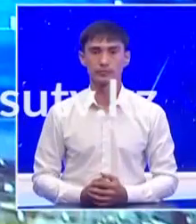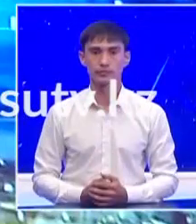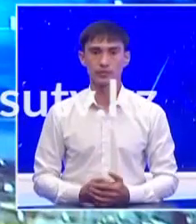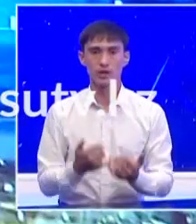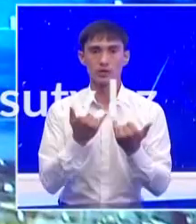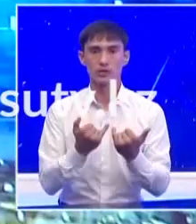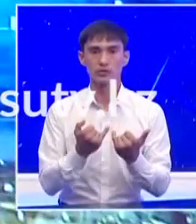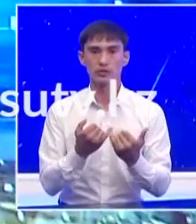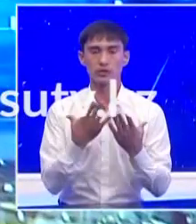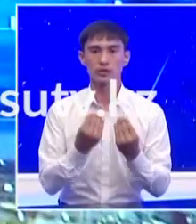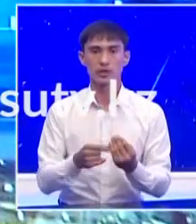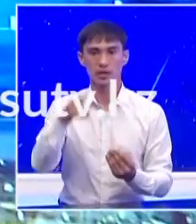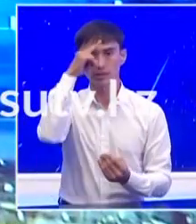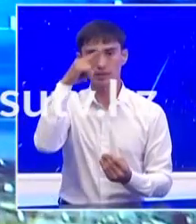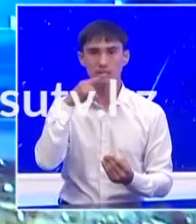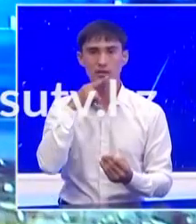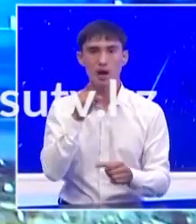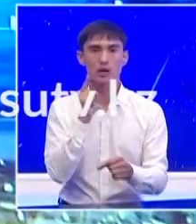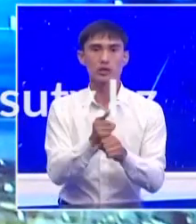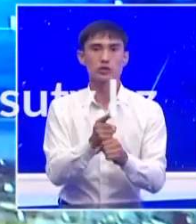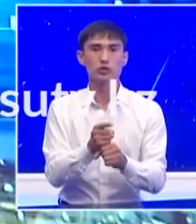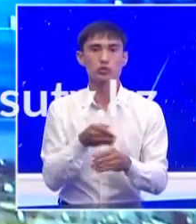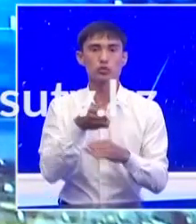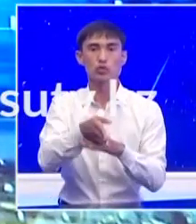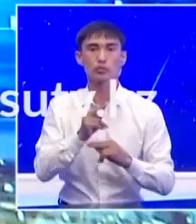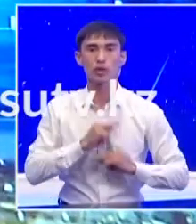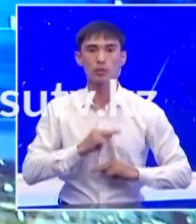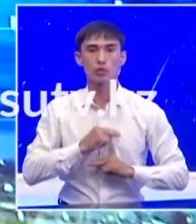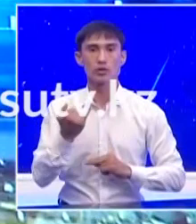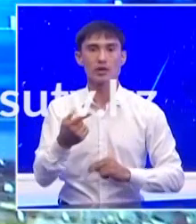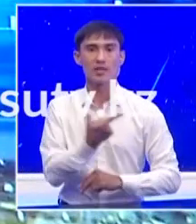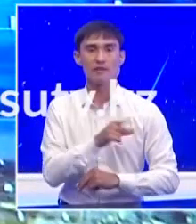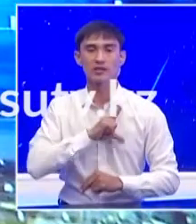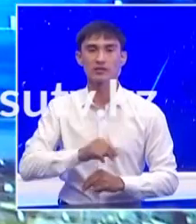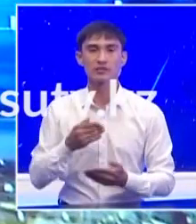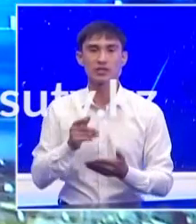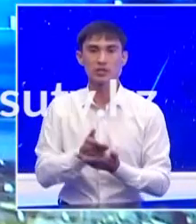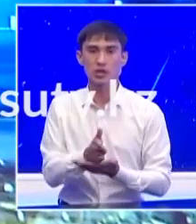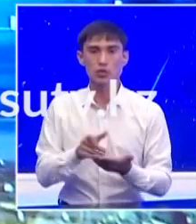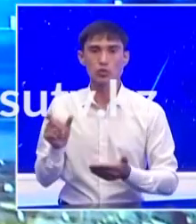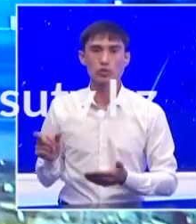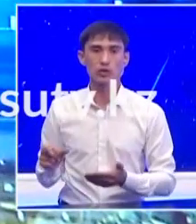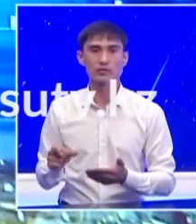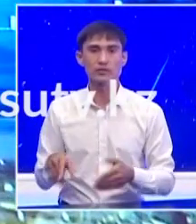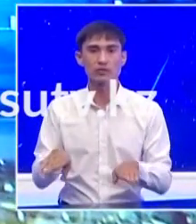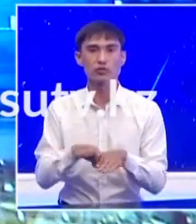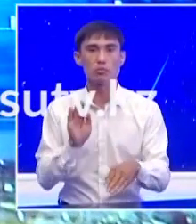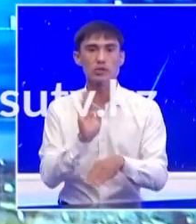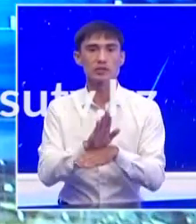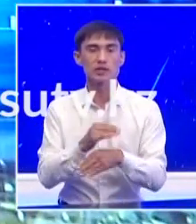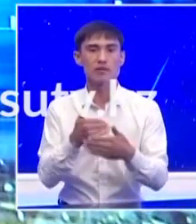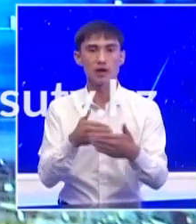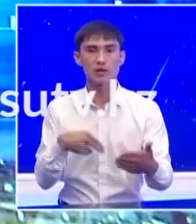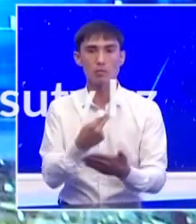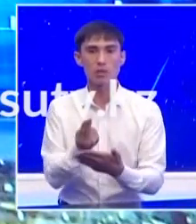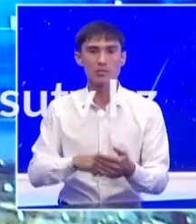С сегодняшнего дня в Казахстане ограничен доступ на работу для невакцинированных сотрудников. Соответствующее постановление